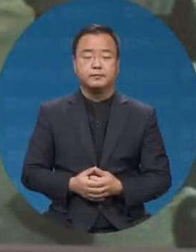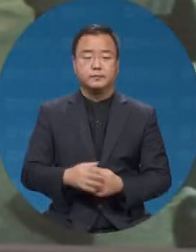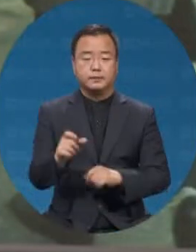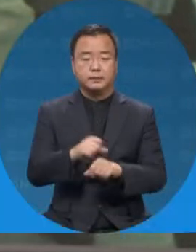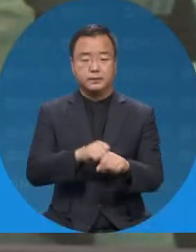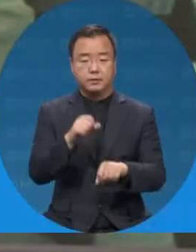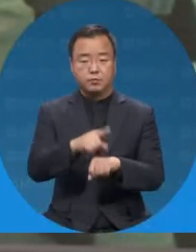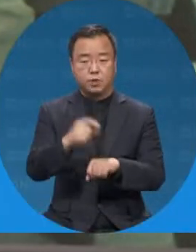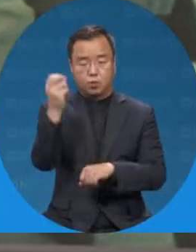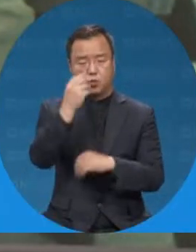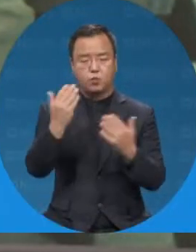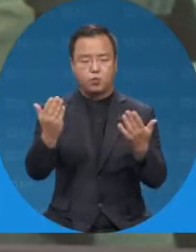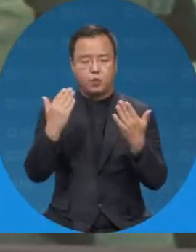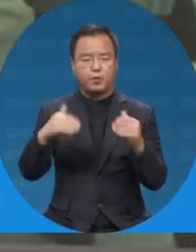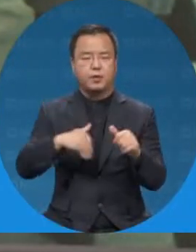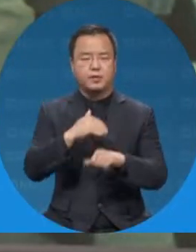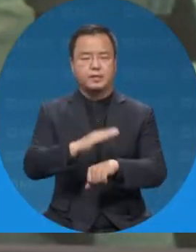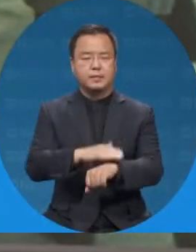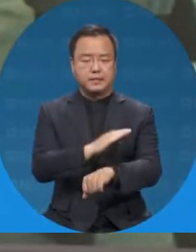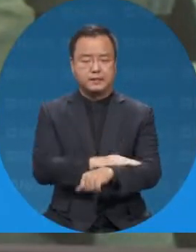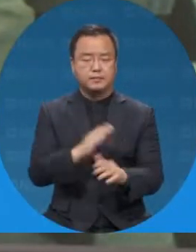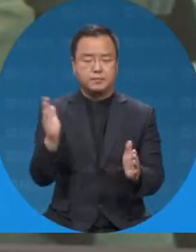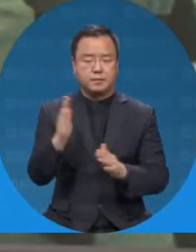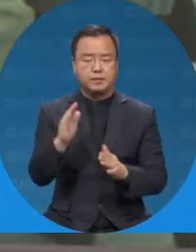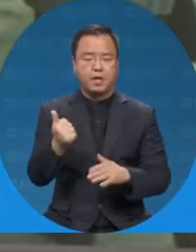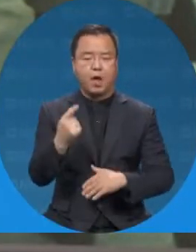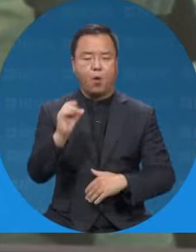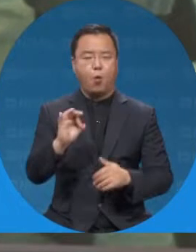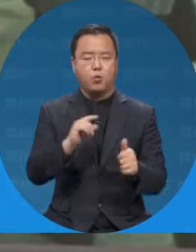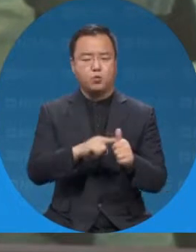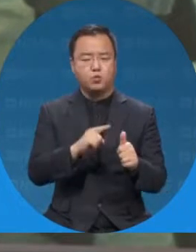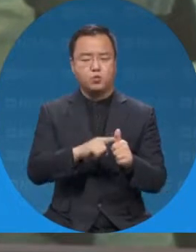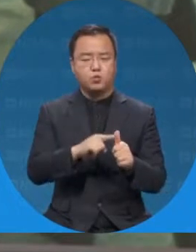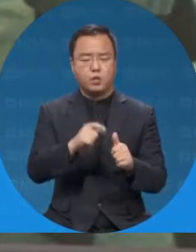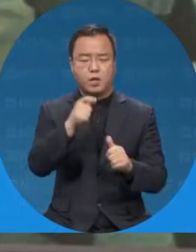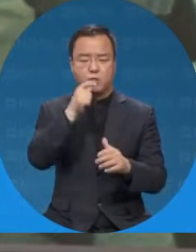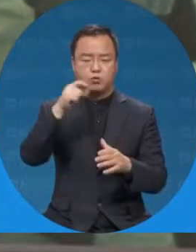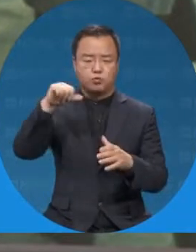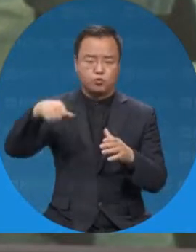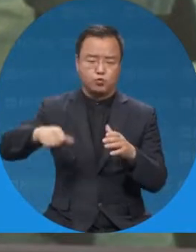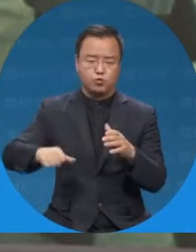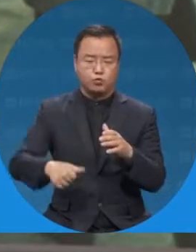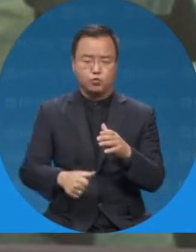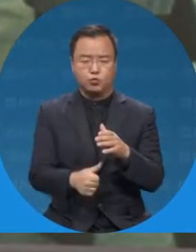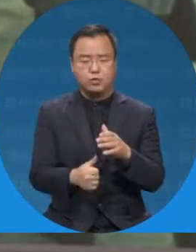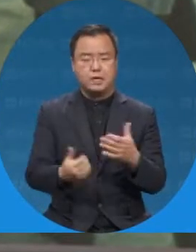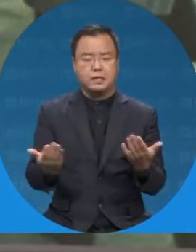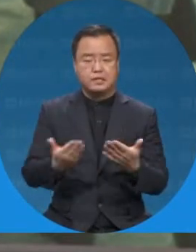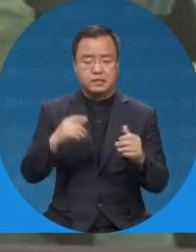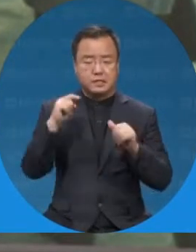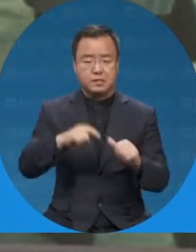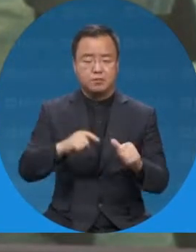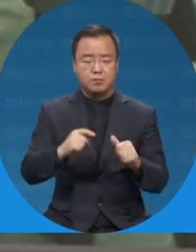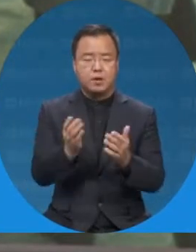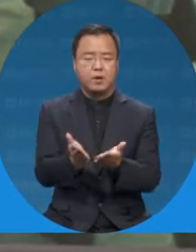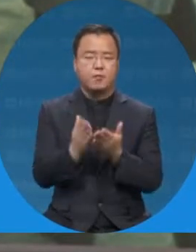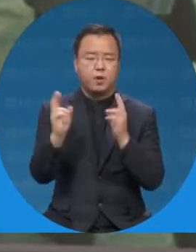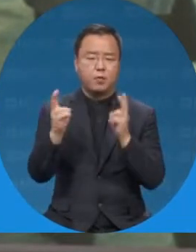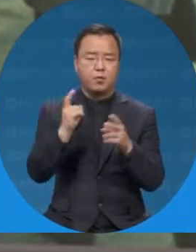특성화고 현장 실습생 홍정훈 군에게 잠수 작업을 시켜 숨지게 한 요트 업체 대표 A씨가